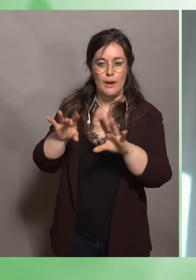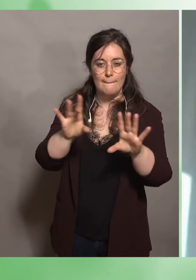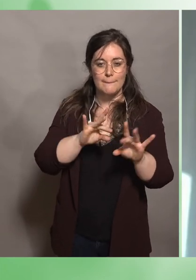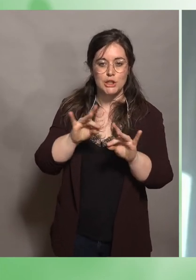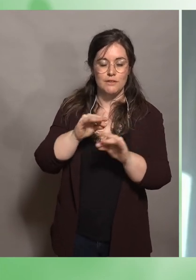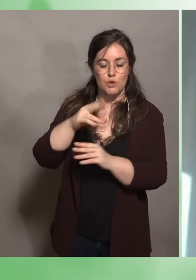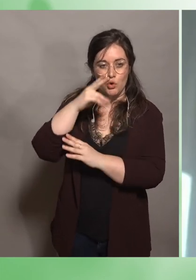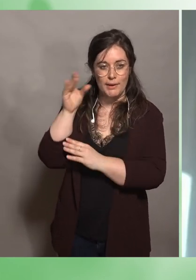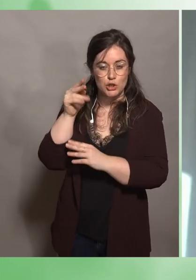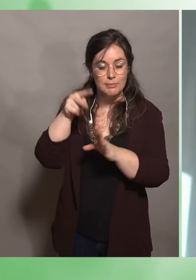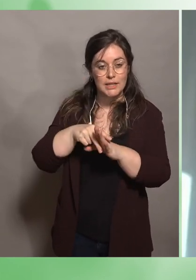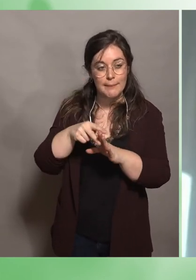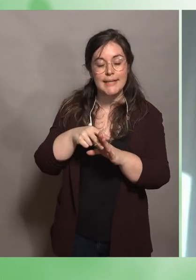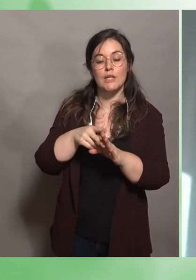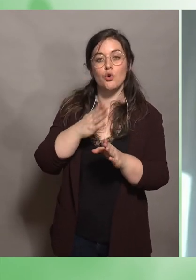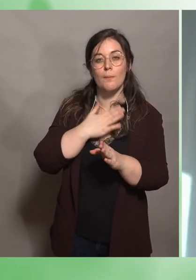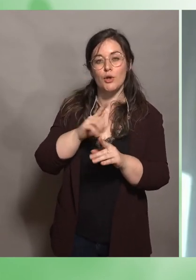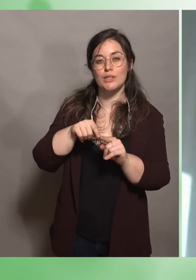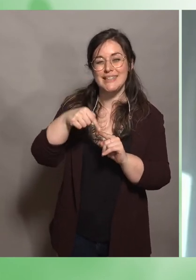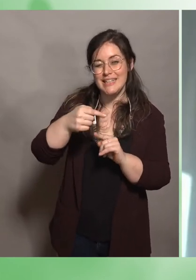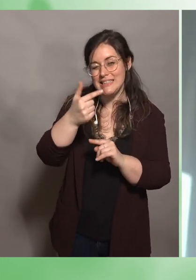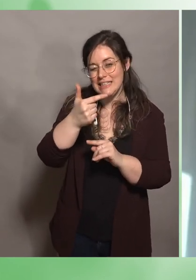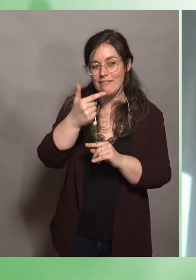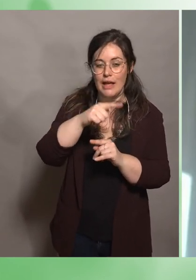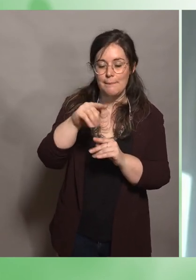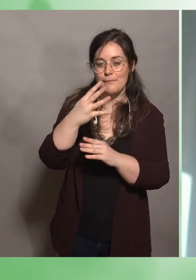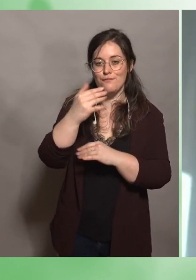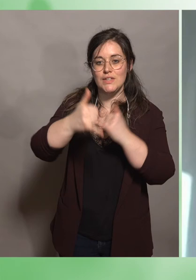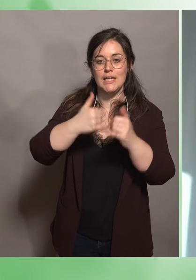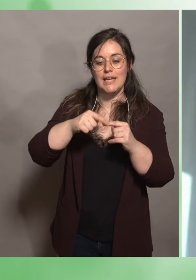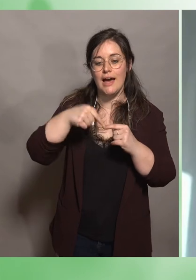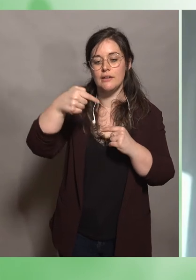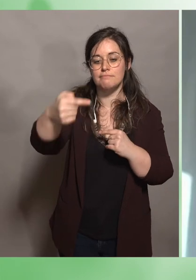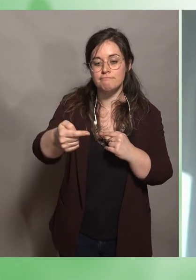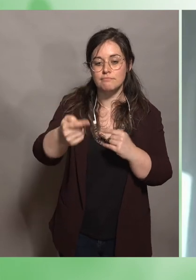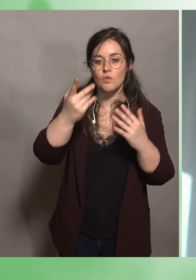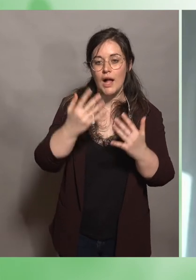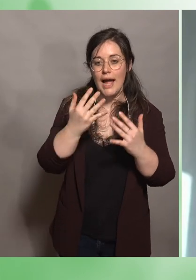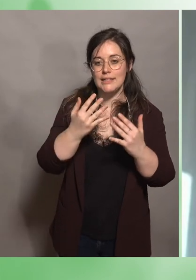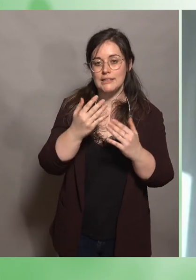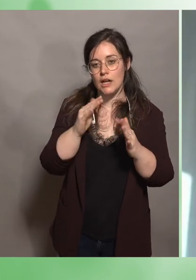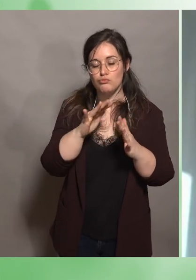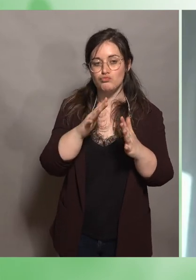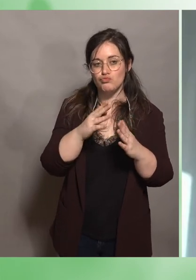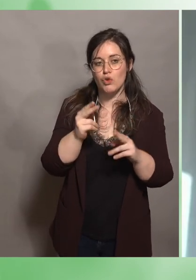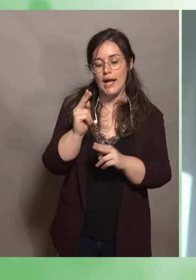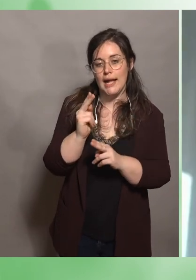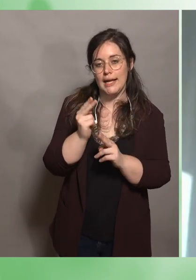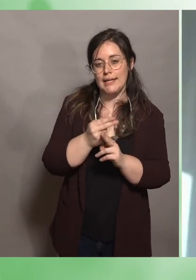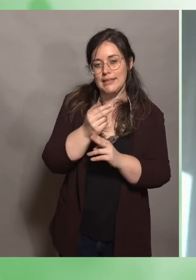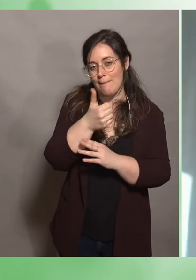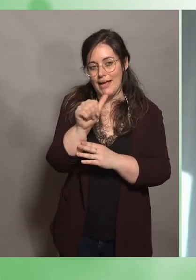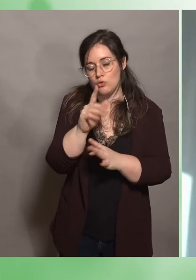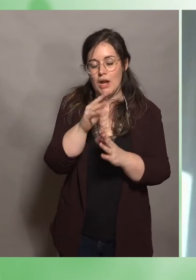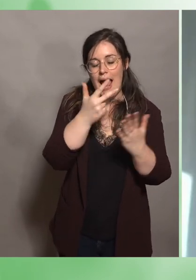mit Behinderung wirklich in den nächsten 2 bis 4 Jahren die Anzahl auf knapp 100, oder also so